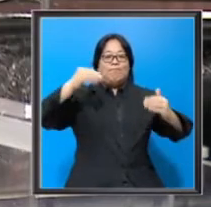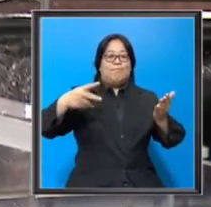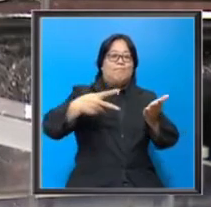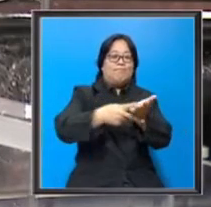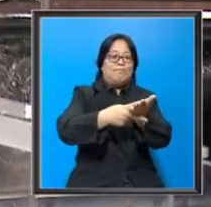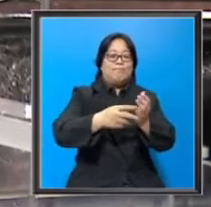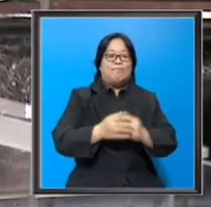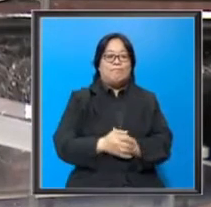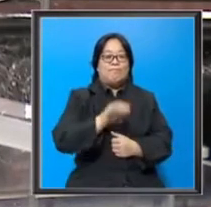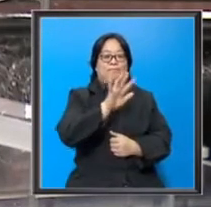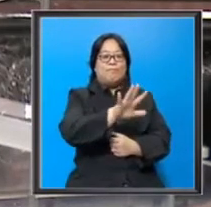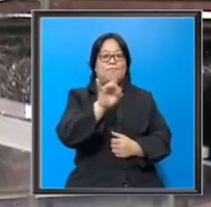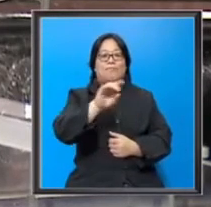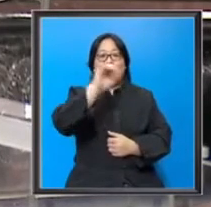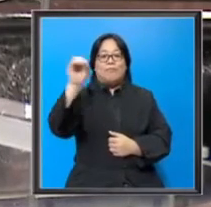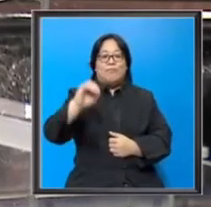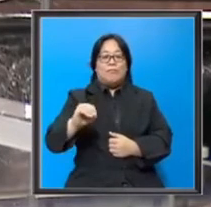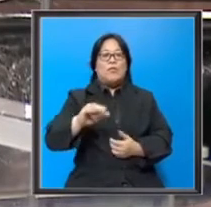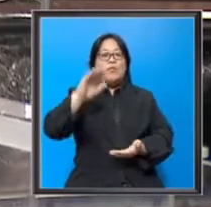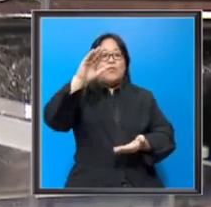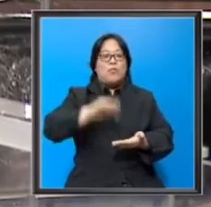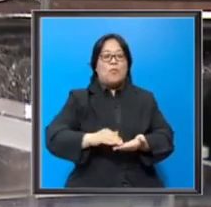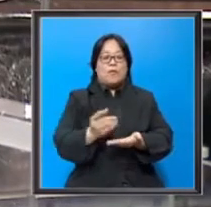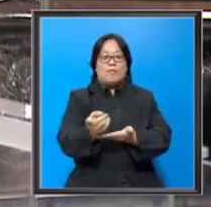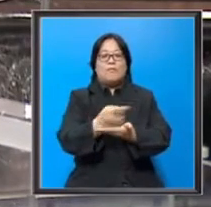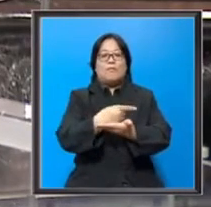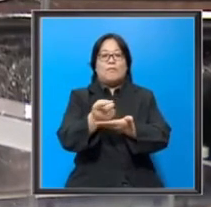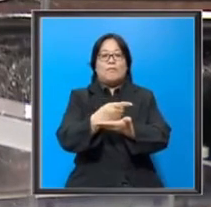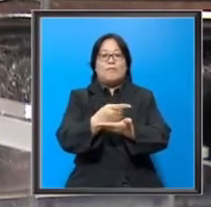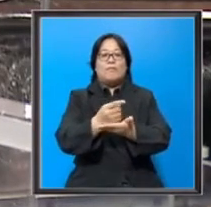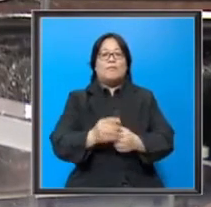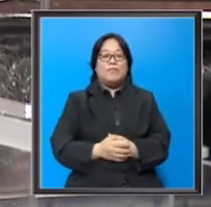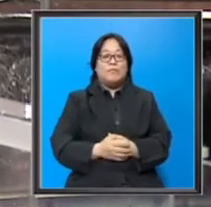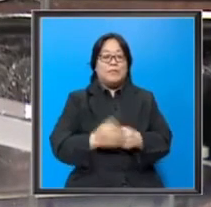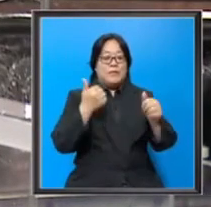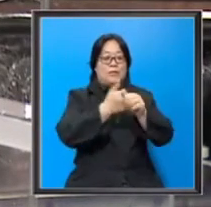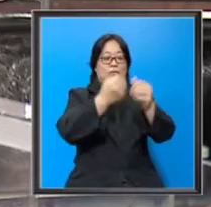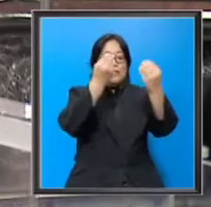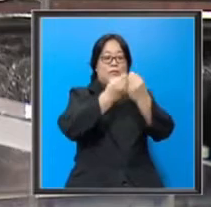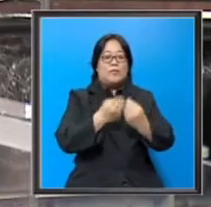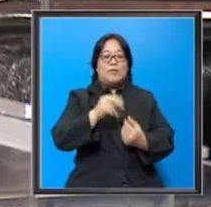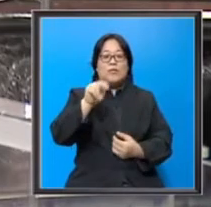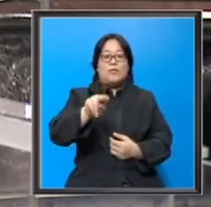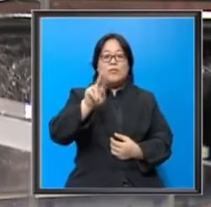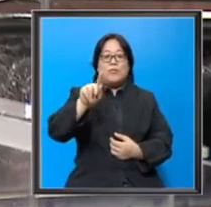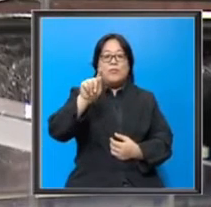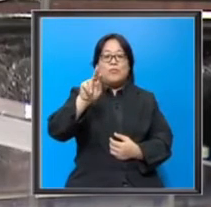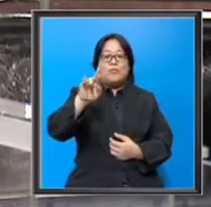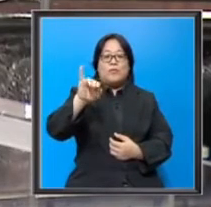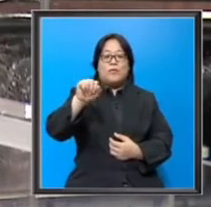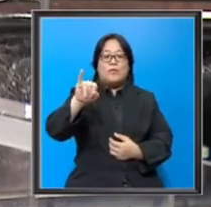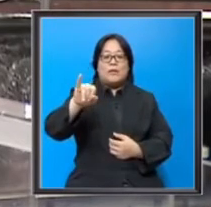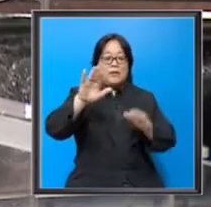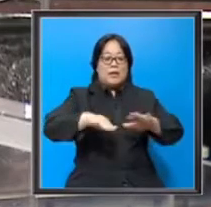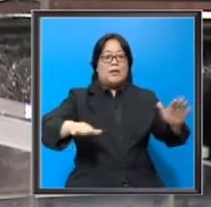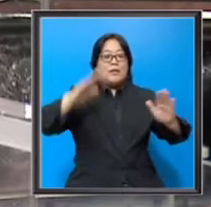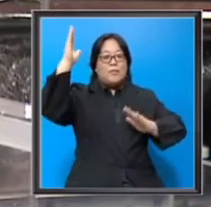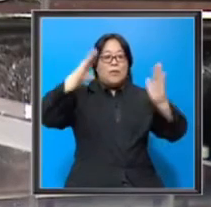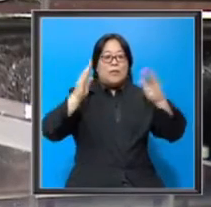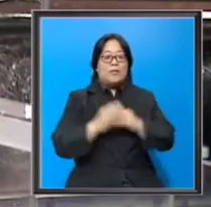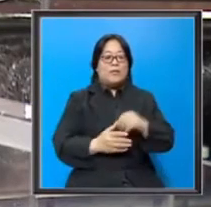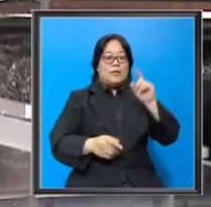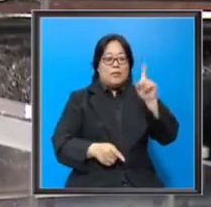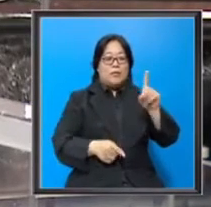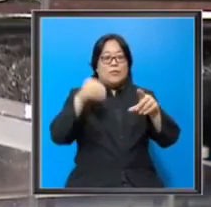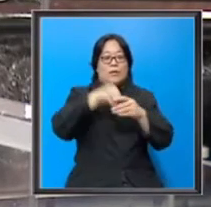5110 berdepan Mas Alquran berat badan malah berdasarkan kajian optisi kanak-kanak Malaysia satu daripada